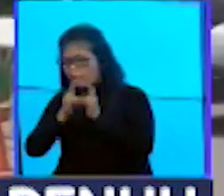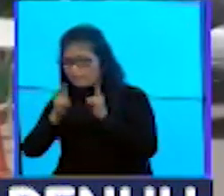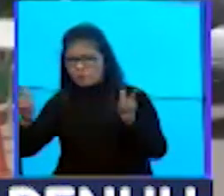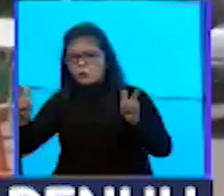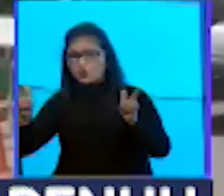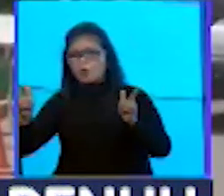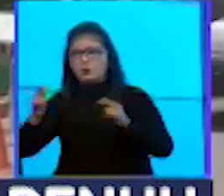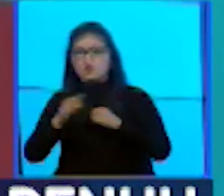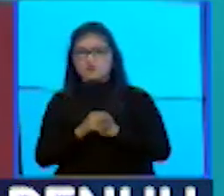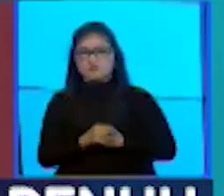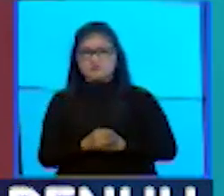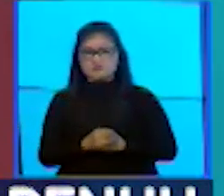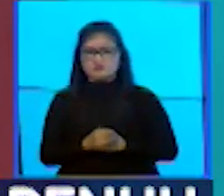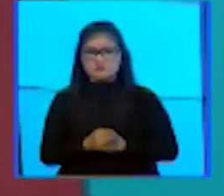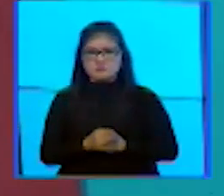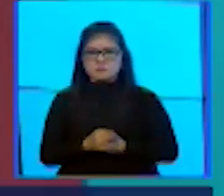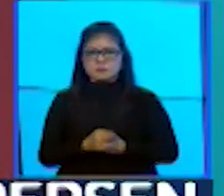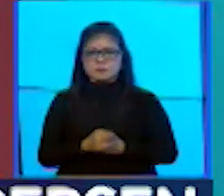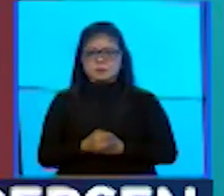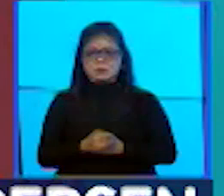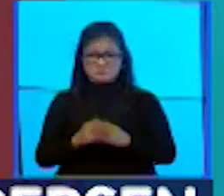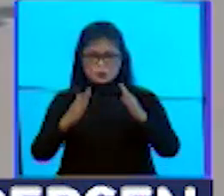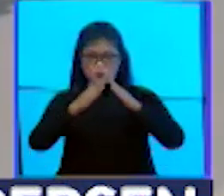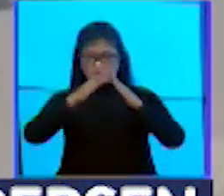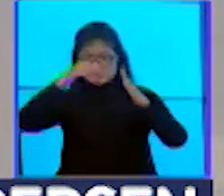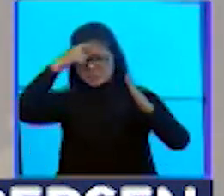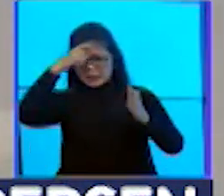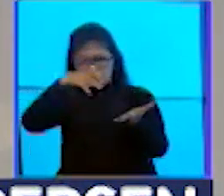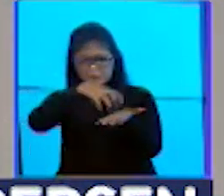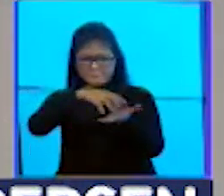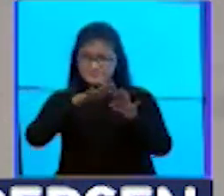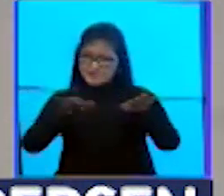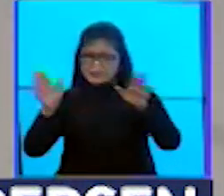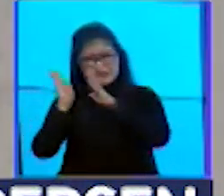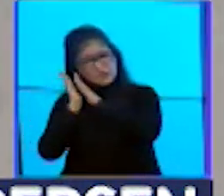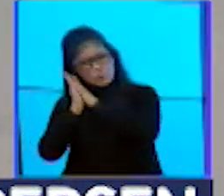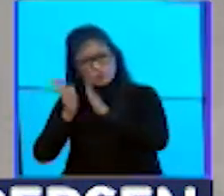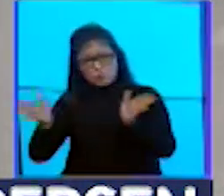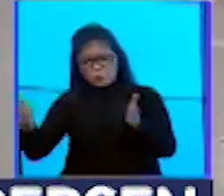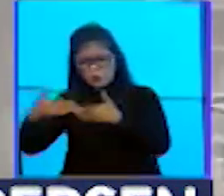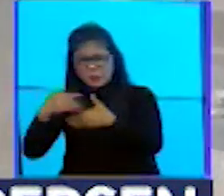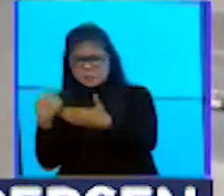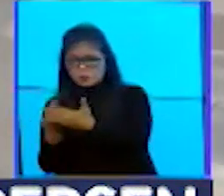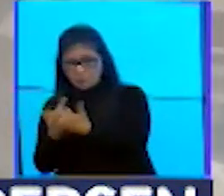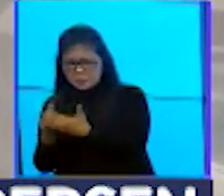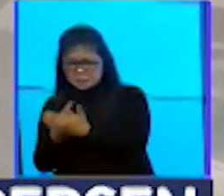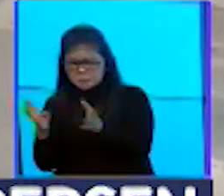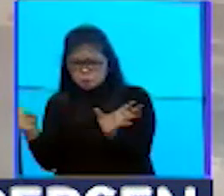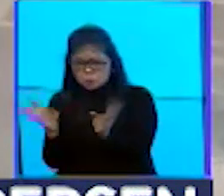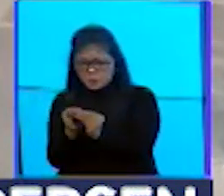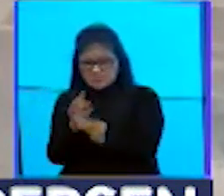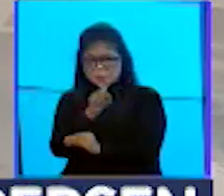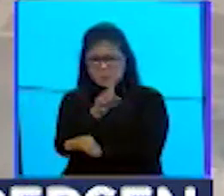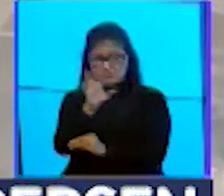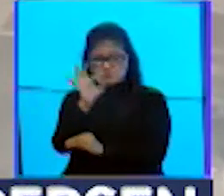COVID-19. Bahkan di sejumlah rumah sakit angka ketersediaan kamar ruang isolasi sudah mencapai angka 100%